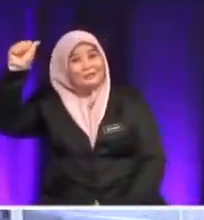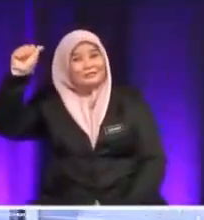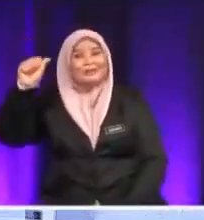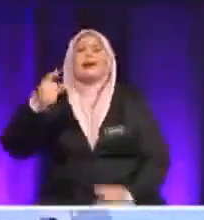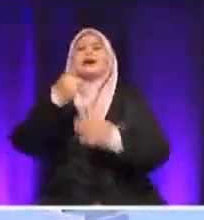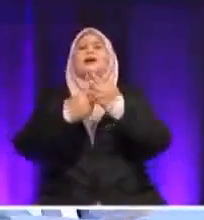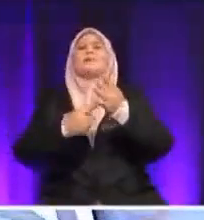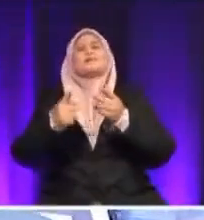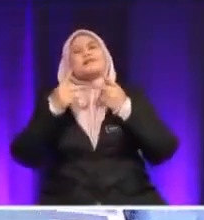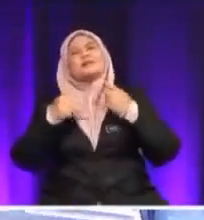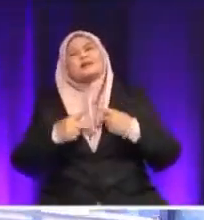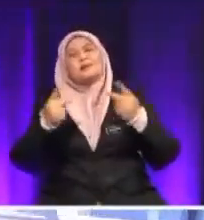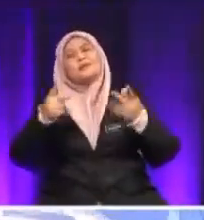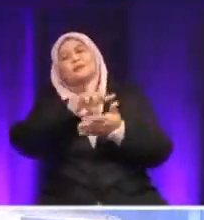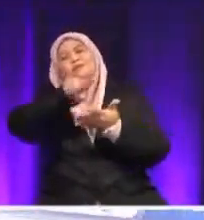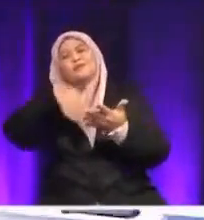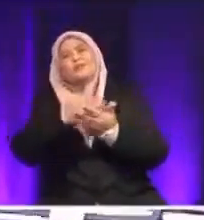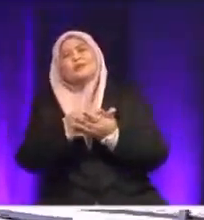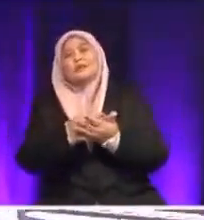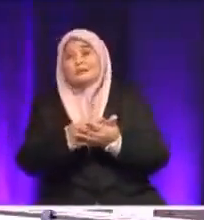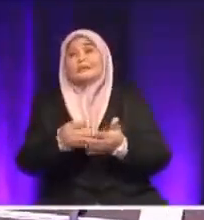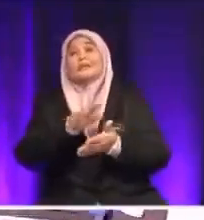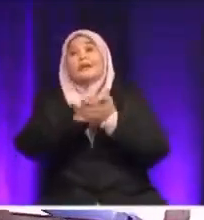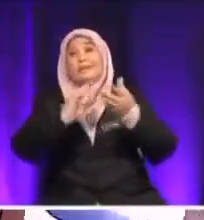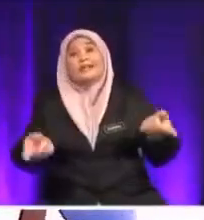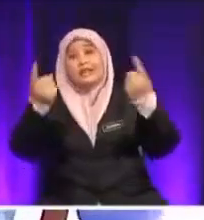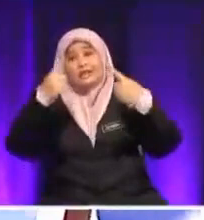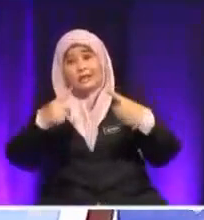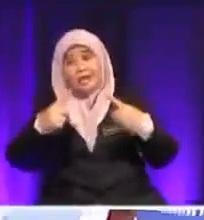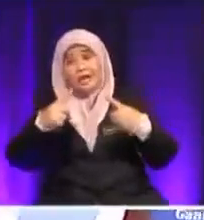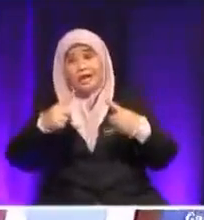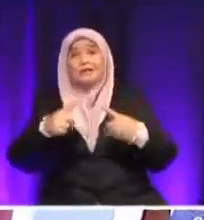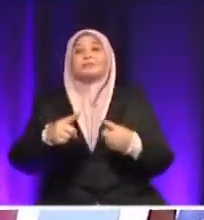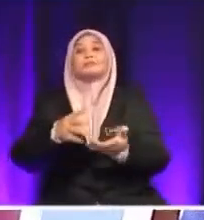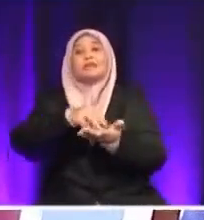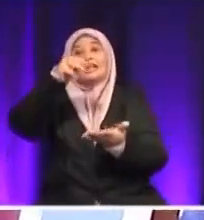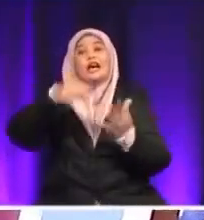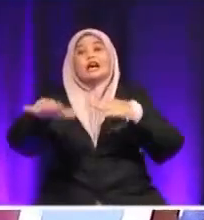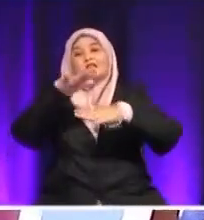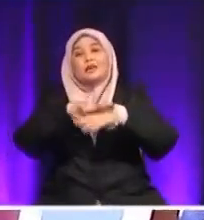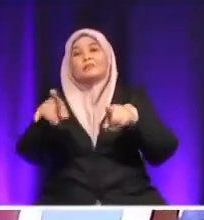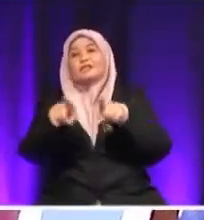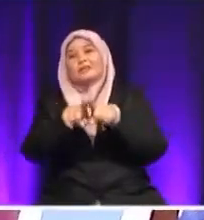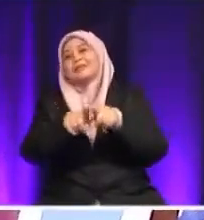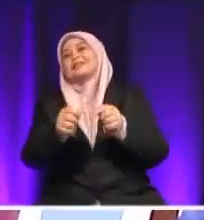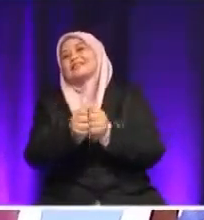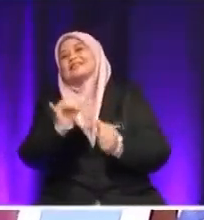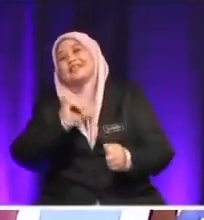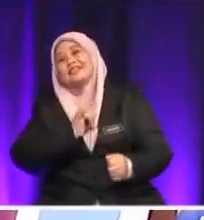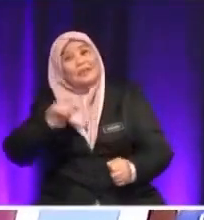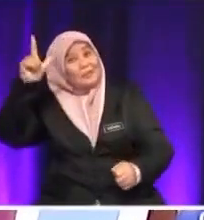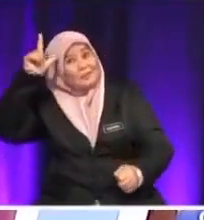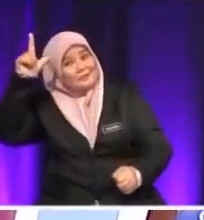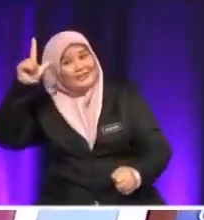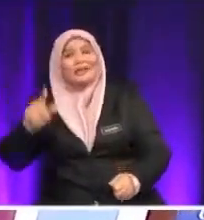Assalamualaikum, apa khabar semua? Selamat datang ke slot Menengah Atas bersama dengan saya, Lokman Hakim. Hari ini kita